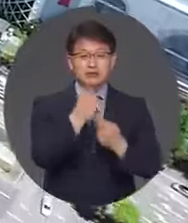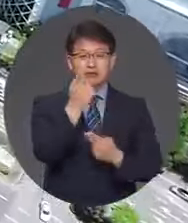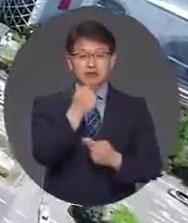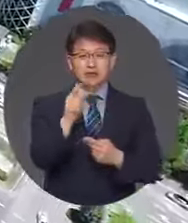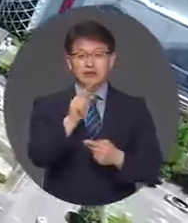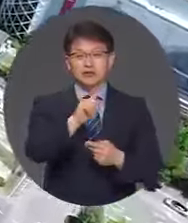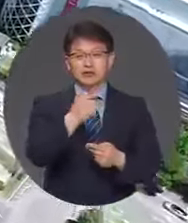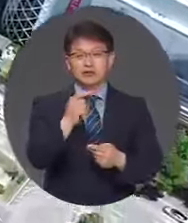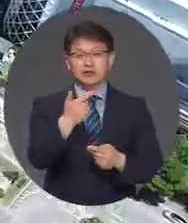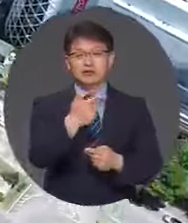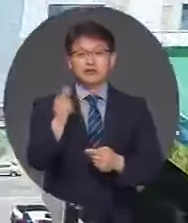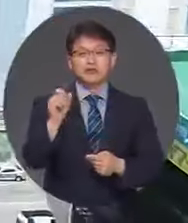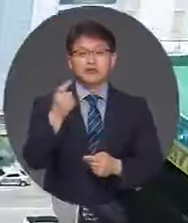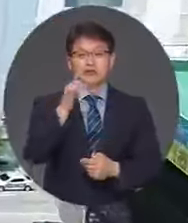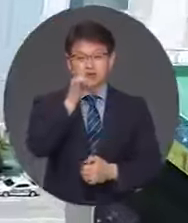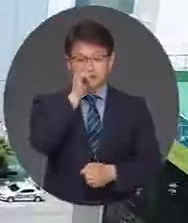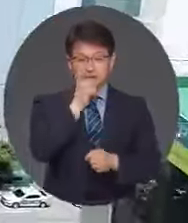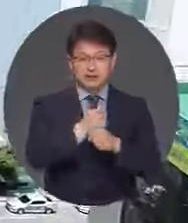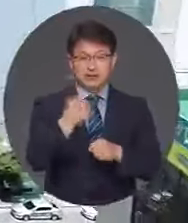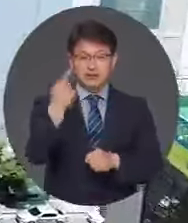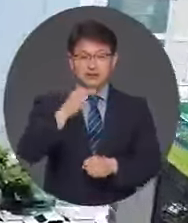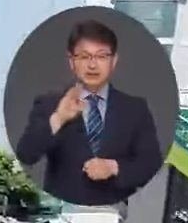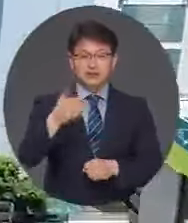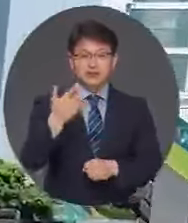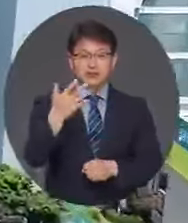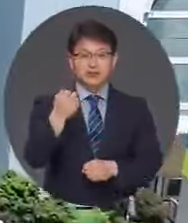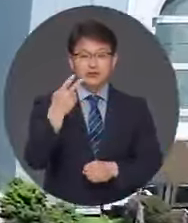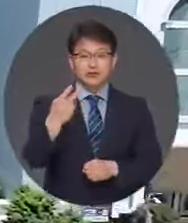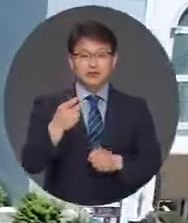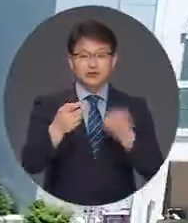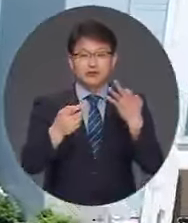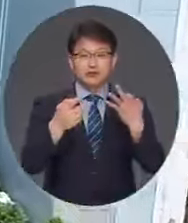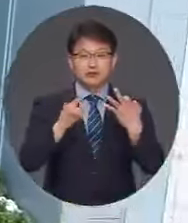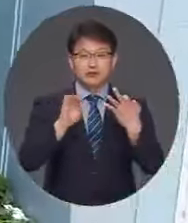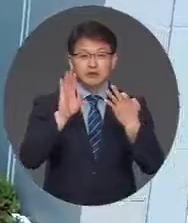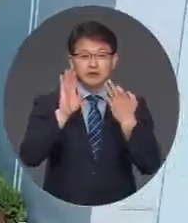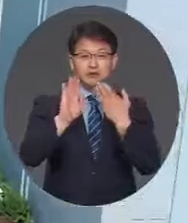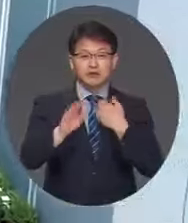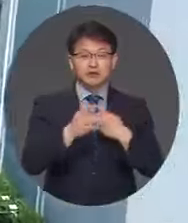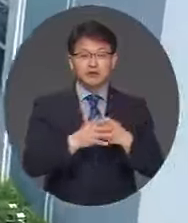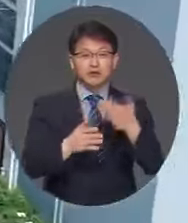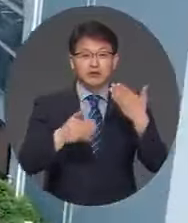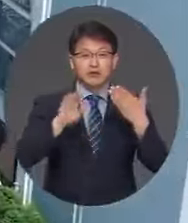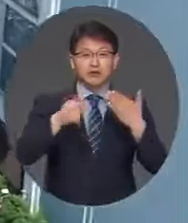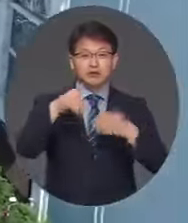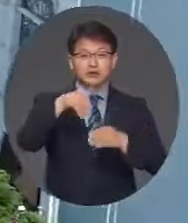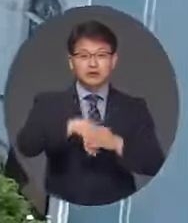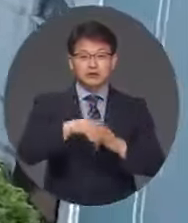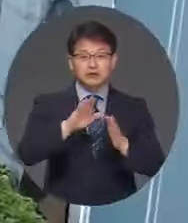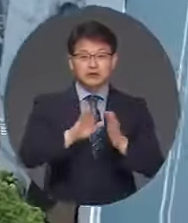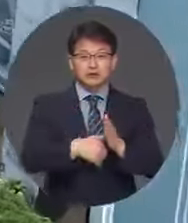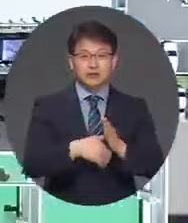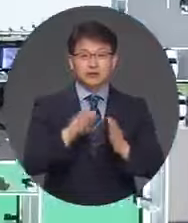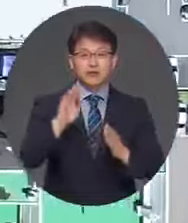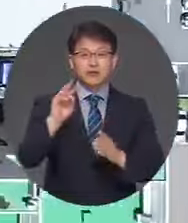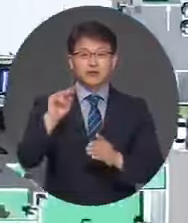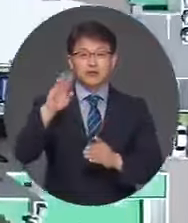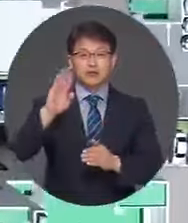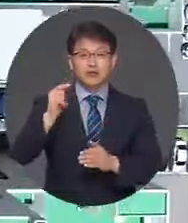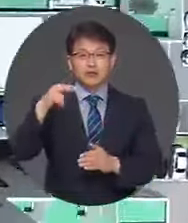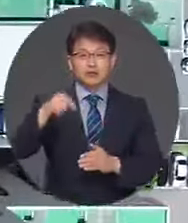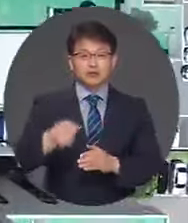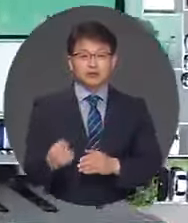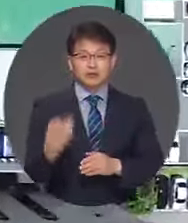가장 큰 변수였습니다. 1992년 14대 총선 이후 9번의 선거에서 보수 진영